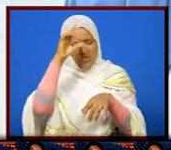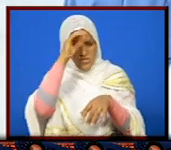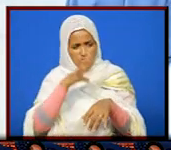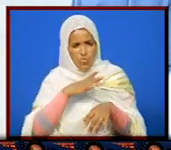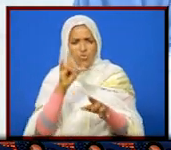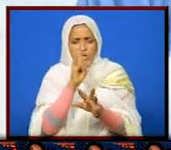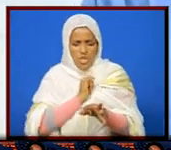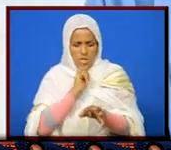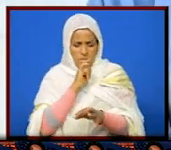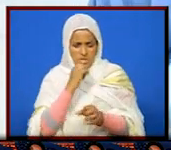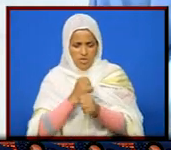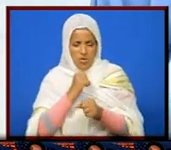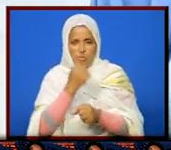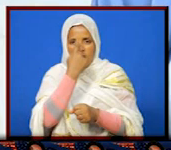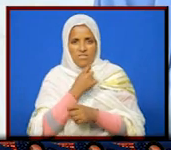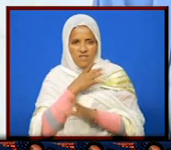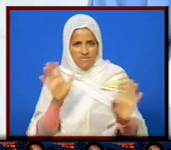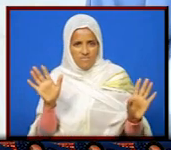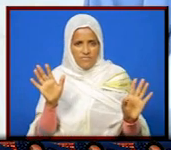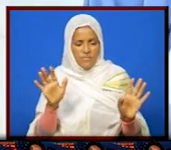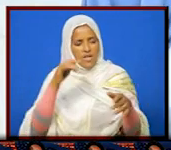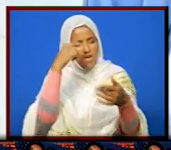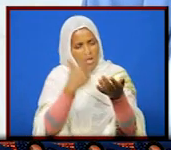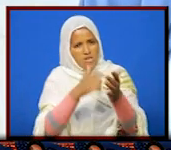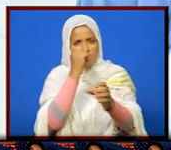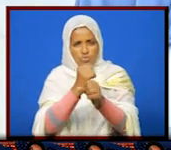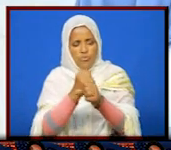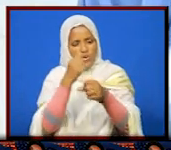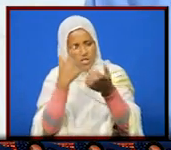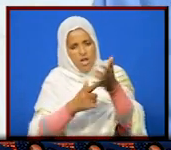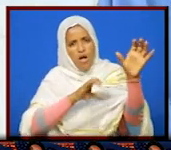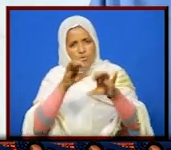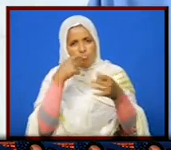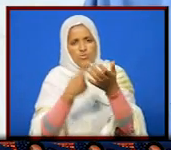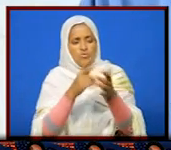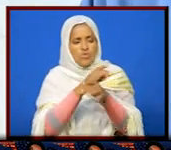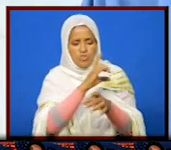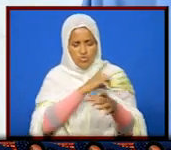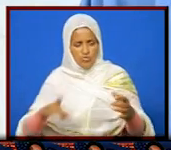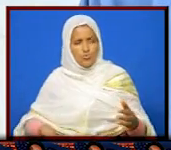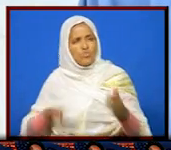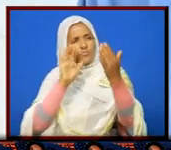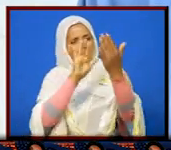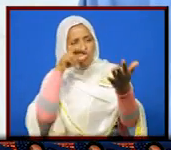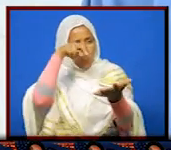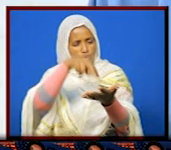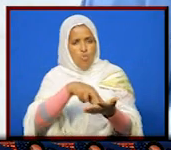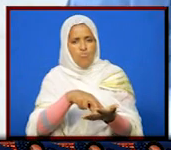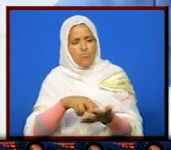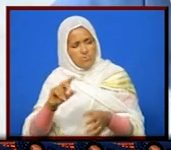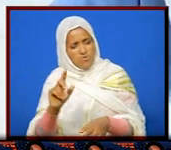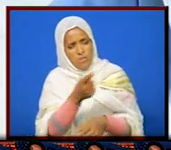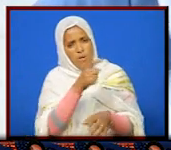ጊዜ ሰው ምን ሰራሁኝ አይደለም የሚለው ምን ሰራሁ እንዲያው እንዲህ ሰርቶብኝ እንዲህ አድርጎብኝ ክርስቶስ በፊታቸው ቁሞ እንዲያው